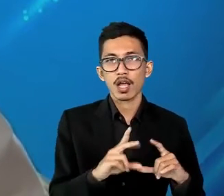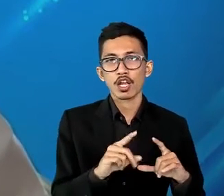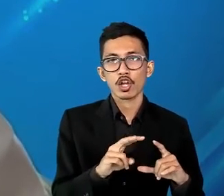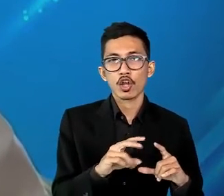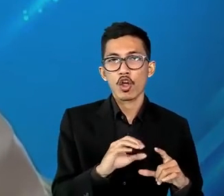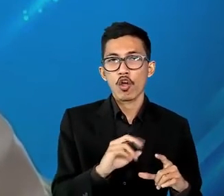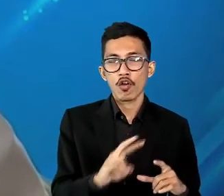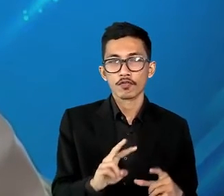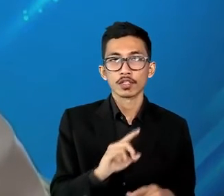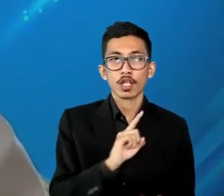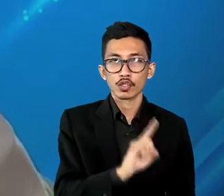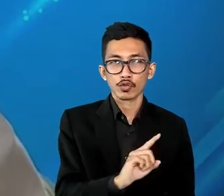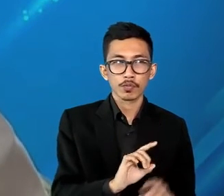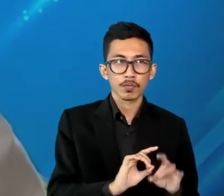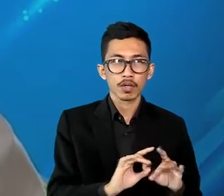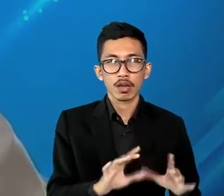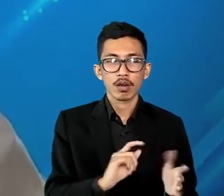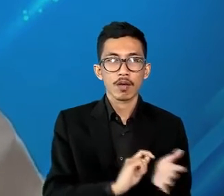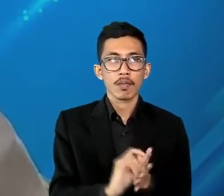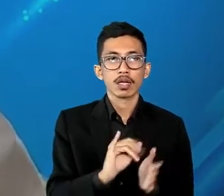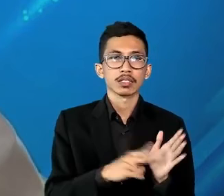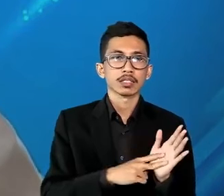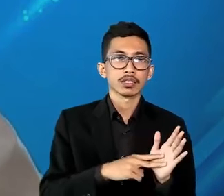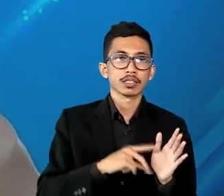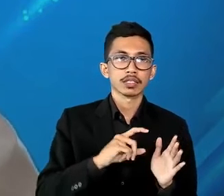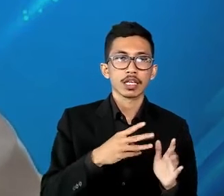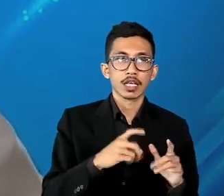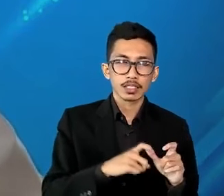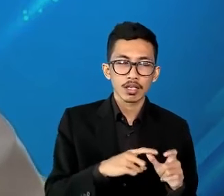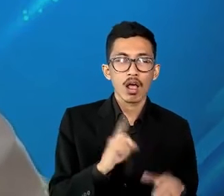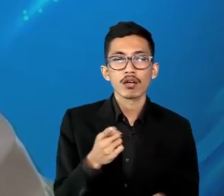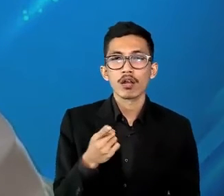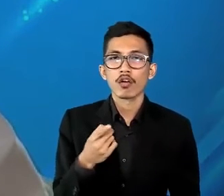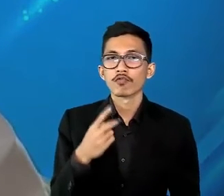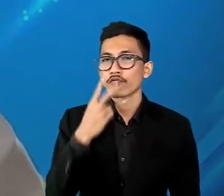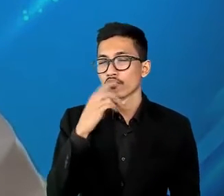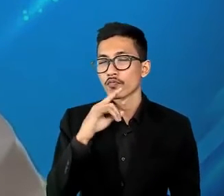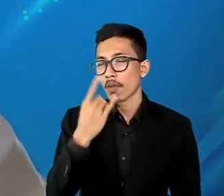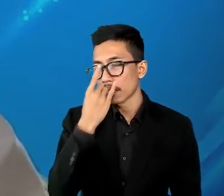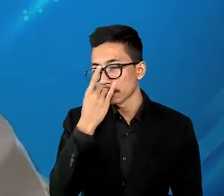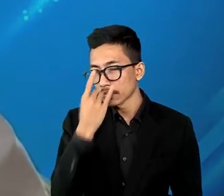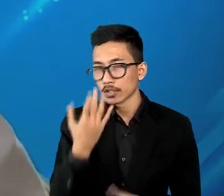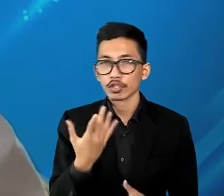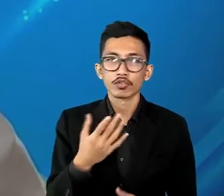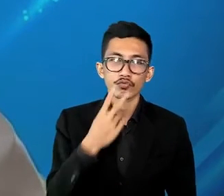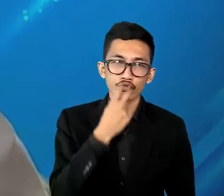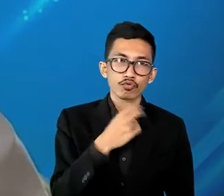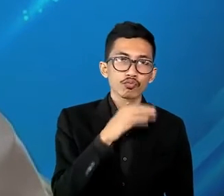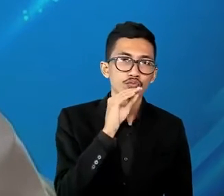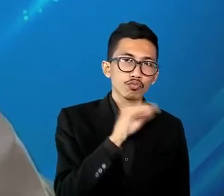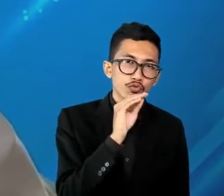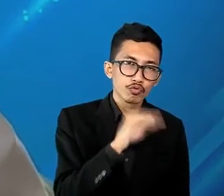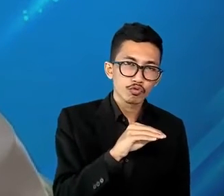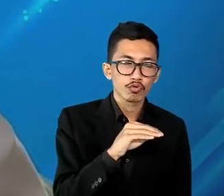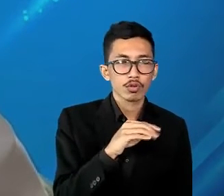dia ada media antaranya yaitu unggas. Ada flu babi, media antaranya babi. Ada flu burung,